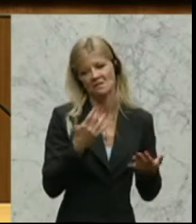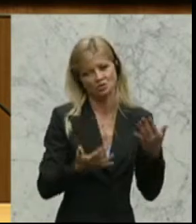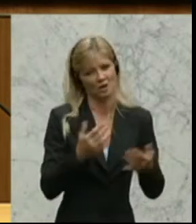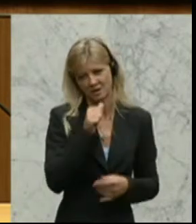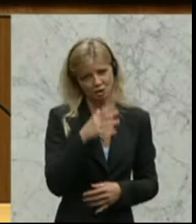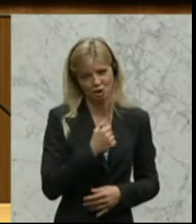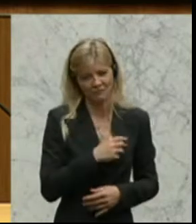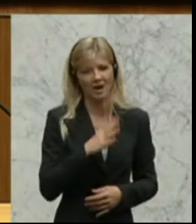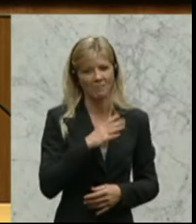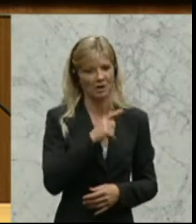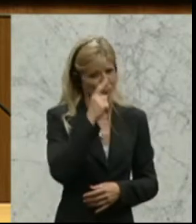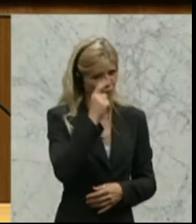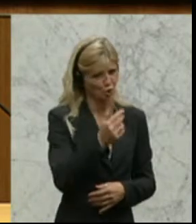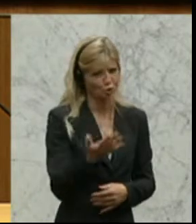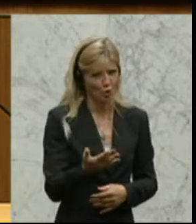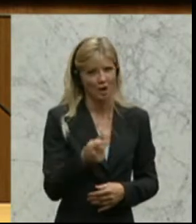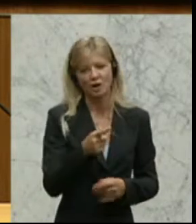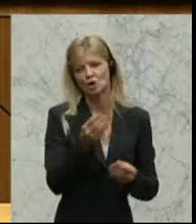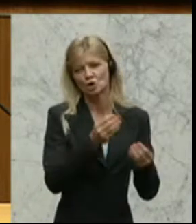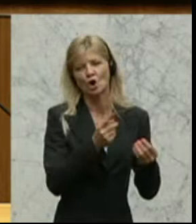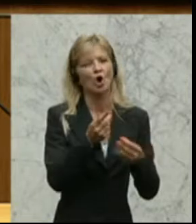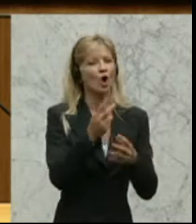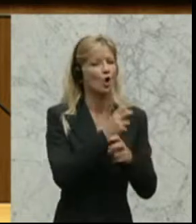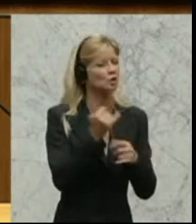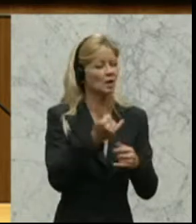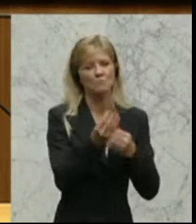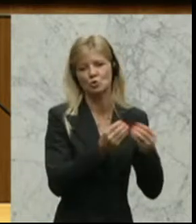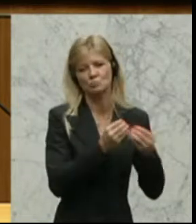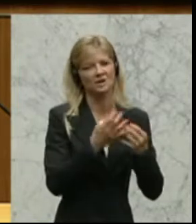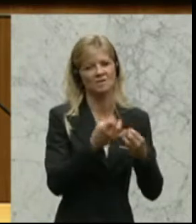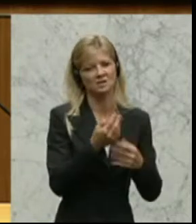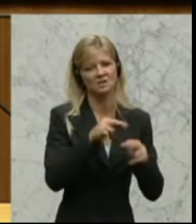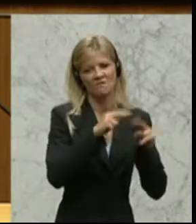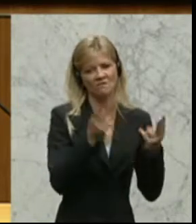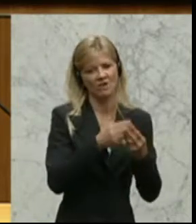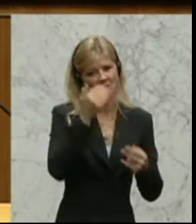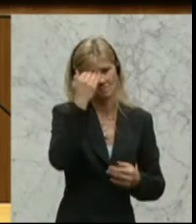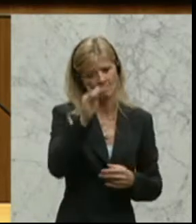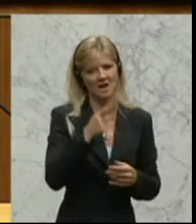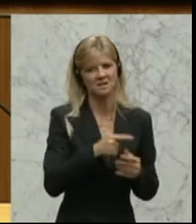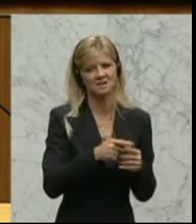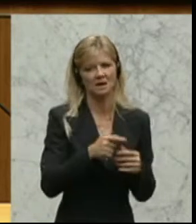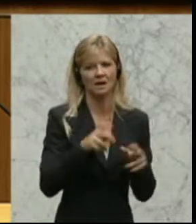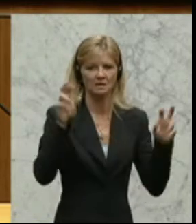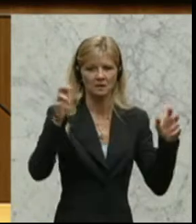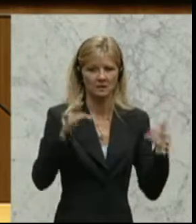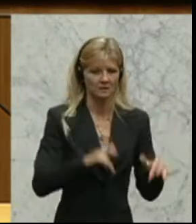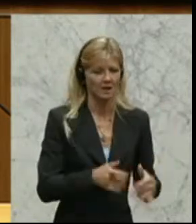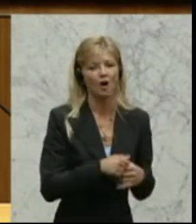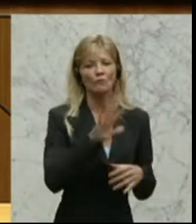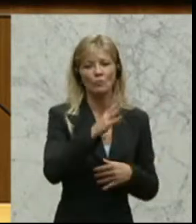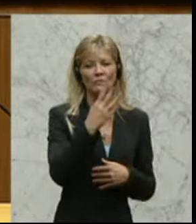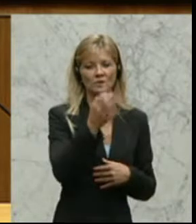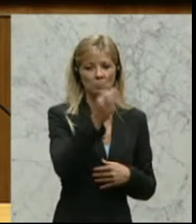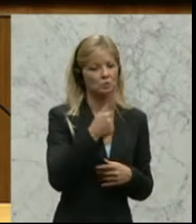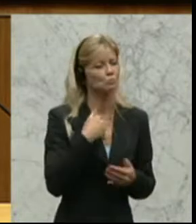betrifft, da spielt Österreich immer um den Weltmeistertitel mit. 45% habe ich schon gesagt, die Schweiz nur 28%. Was ist zu